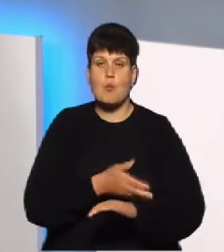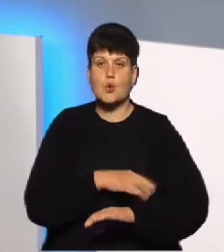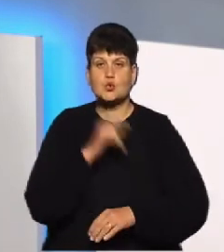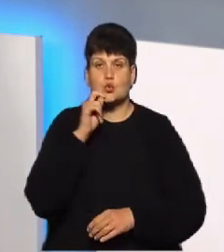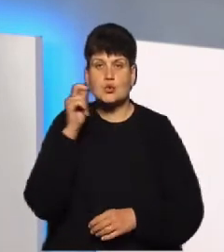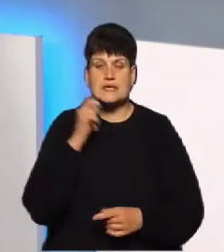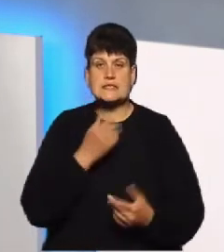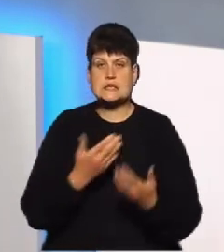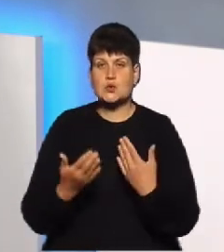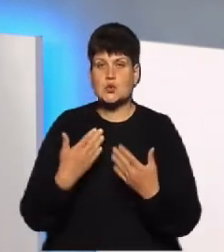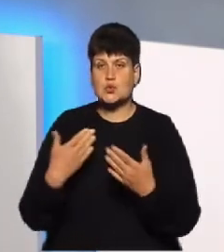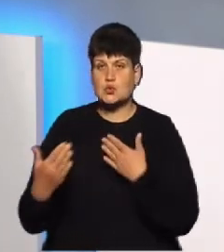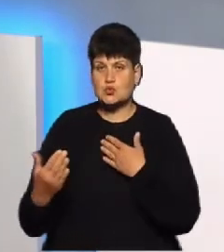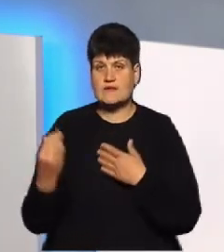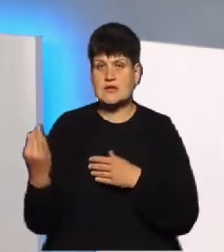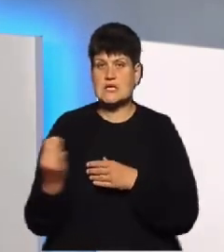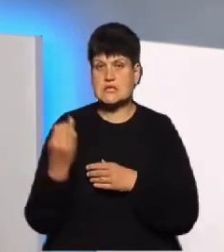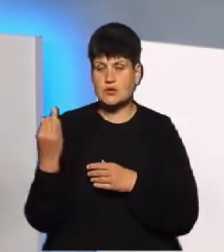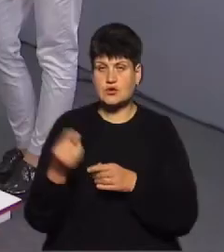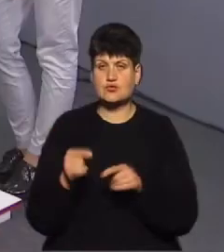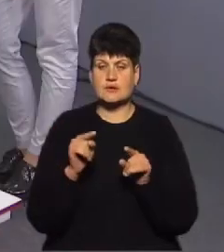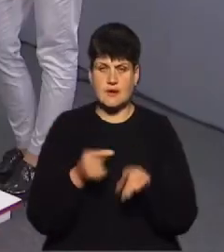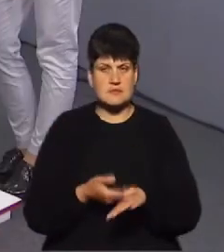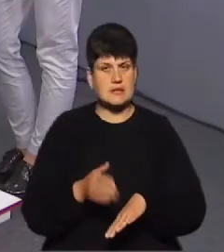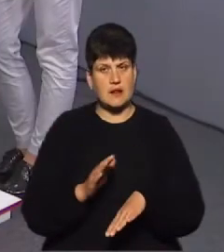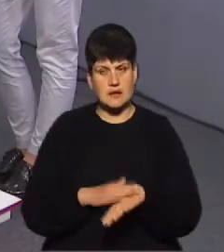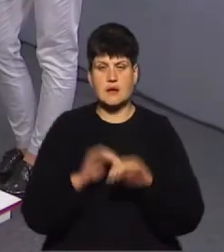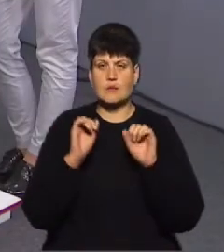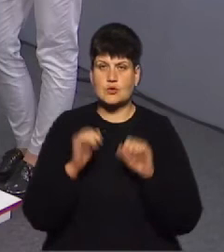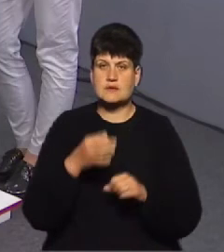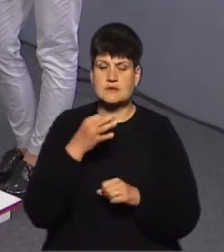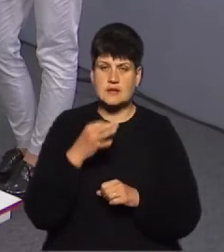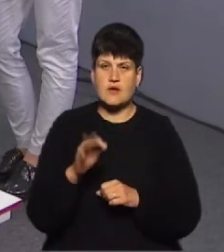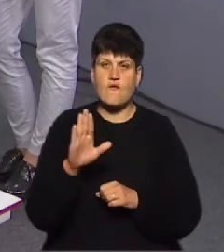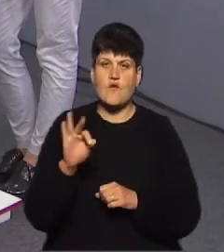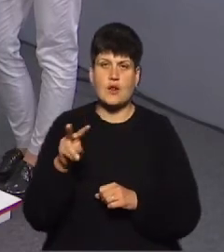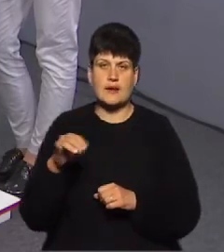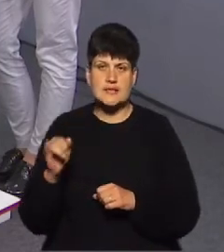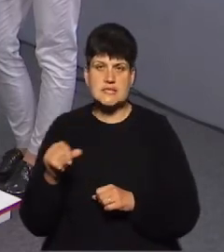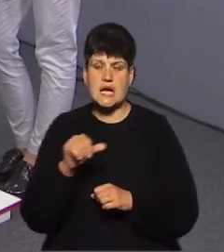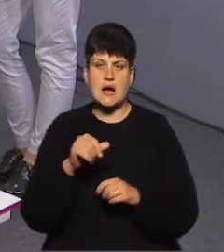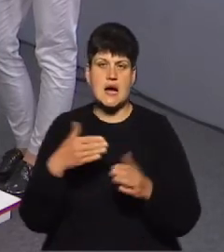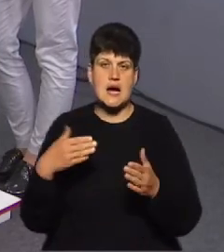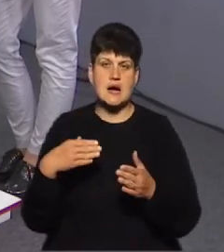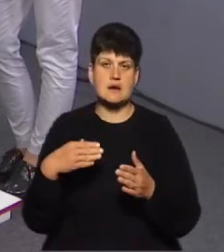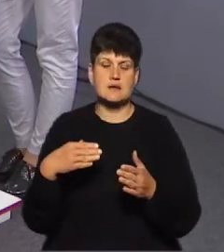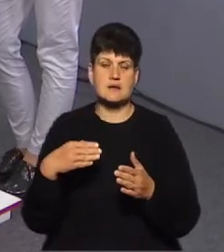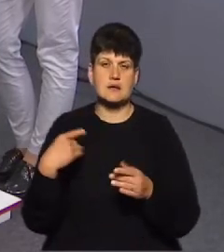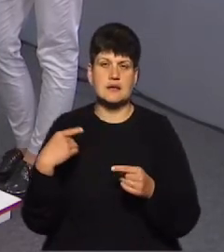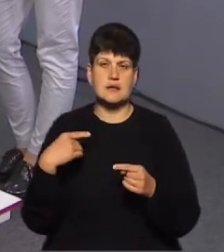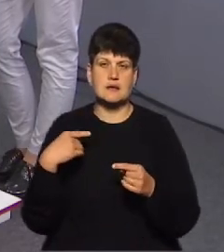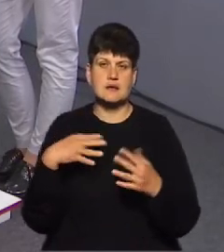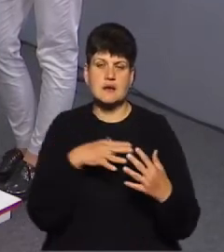плані історично ми доволі там складні. Там можемо згадувати там Волинську різню і там, ну, словом. Чи